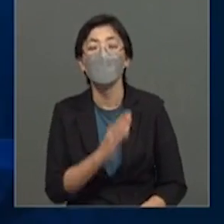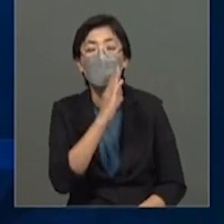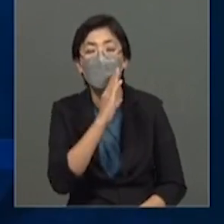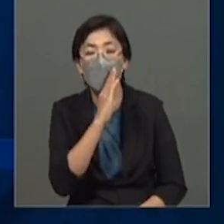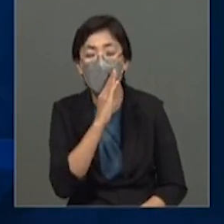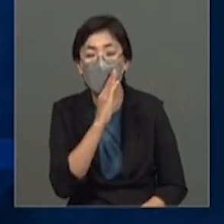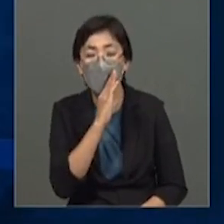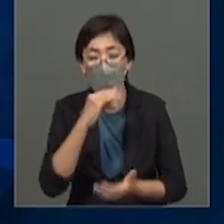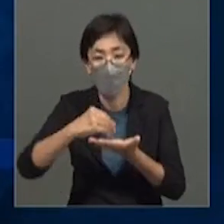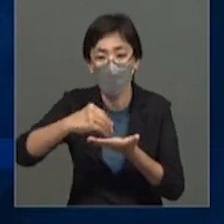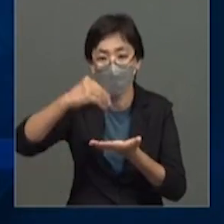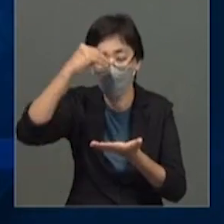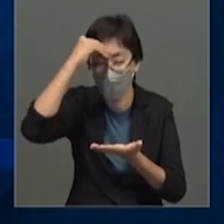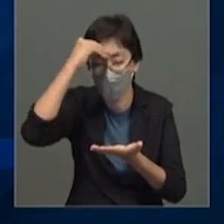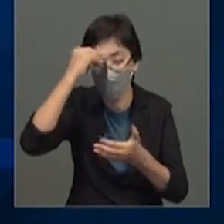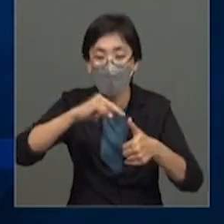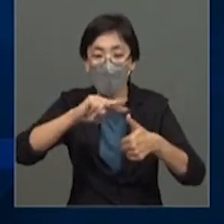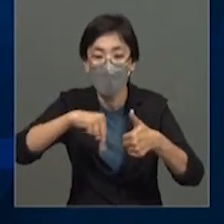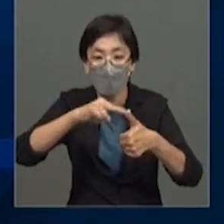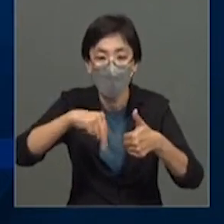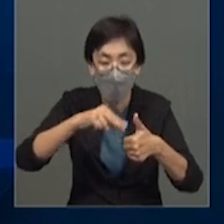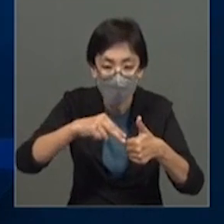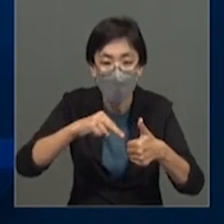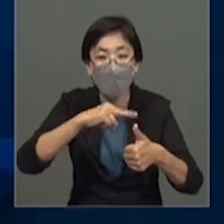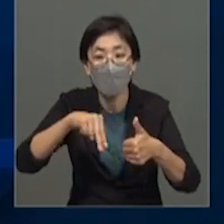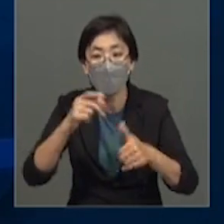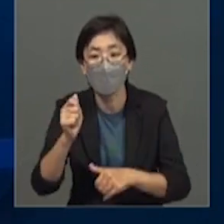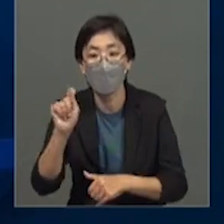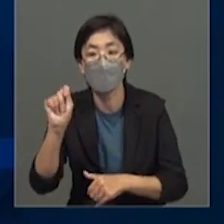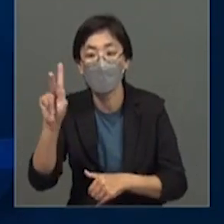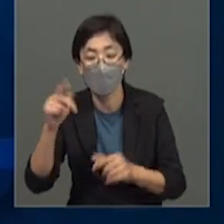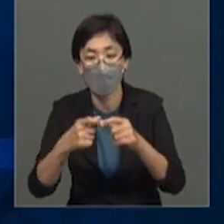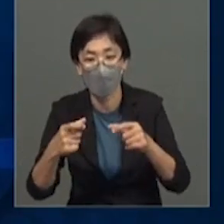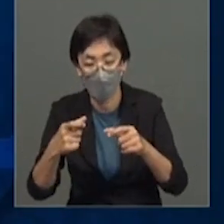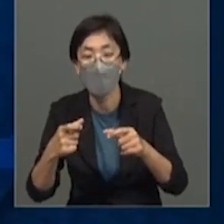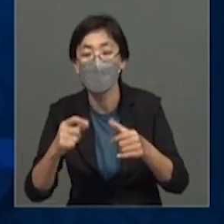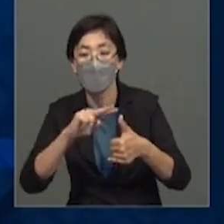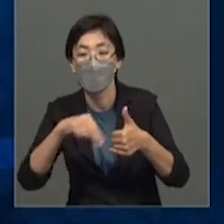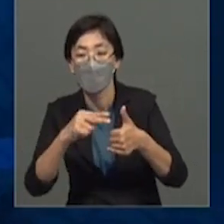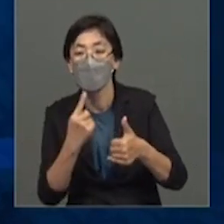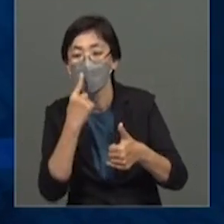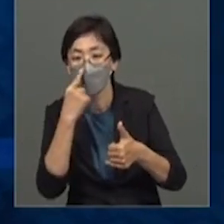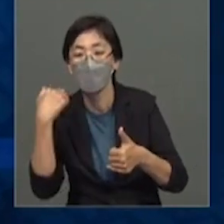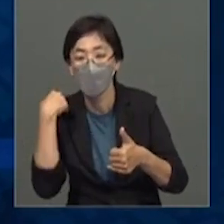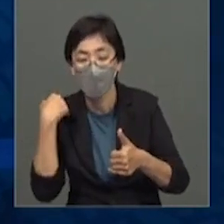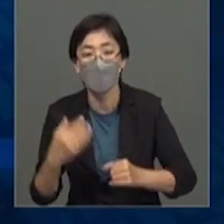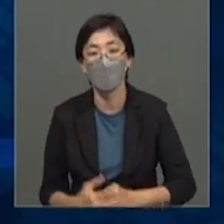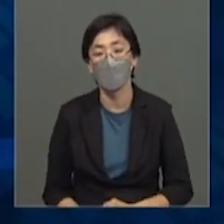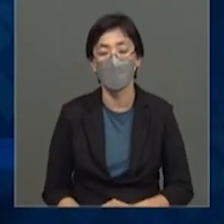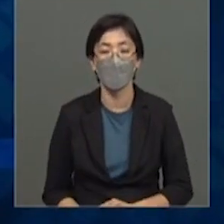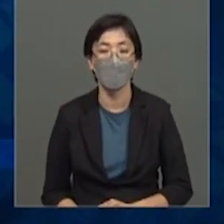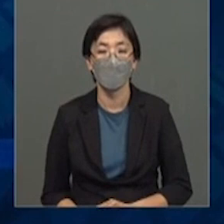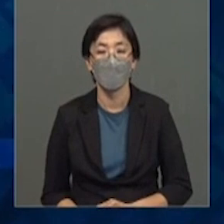ะเข้าไปเรียนเนี่ยก็มีการคัดกรองหรือว่ามีการตรวจด้วย ATK เป็นระยะนะคะเมื่อมี